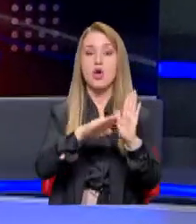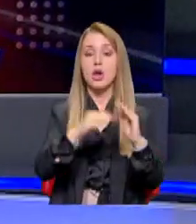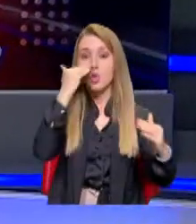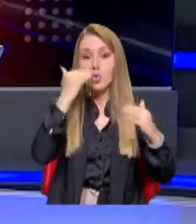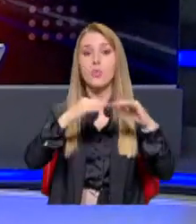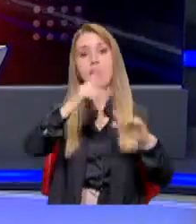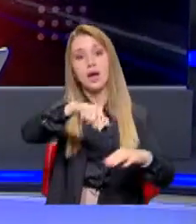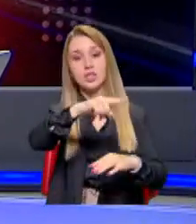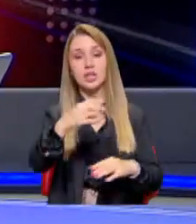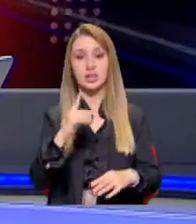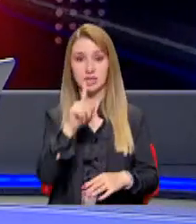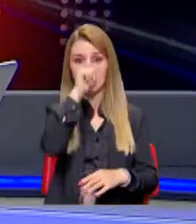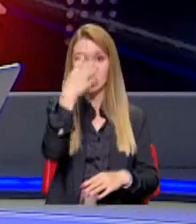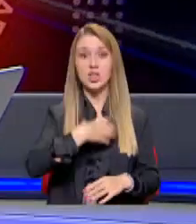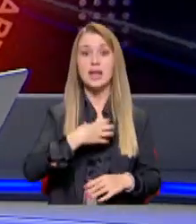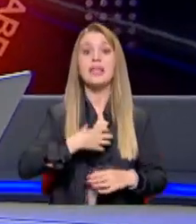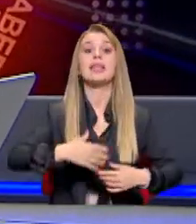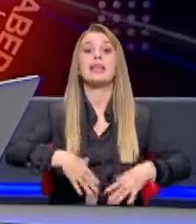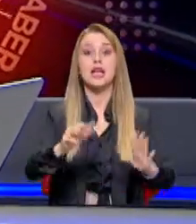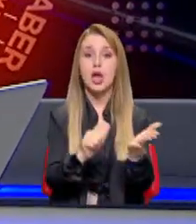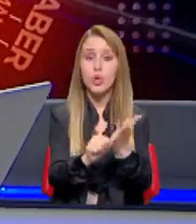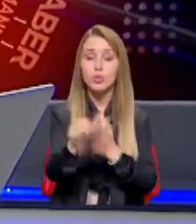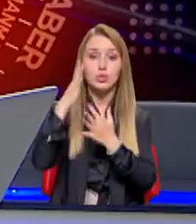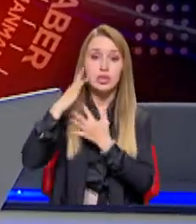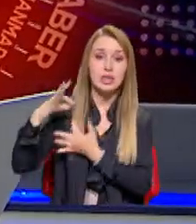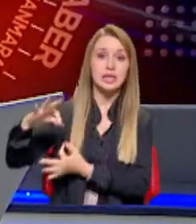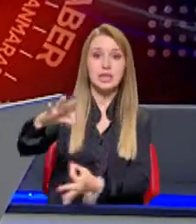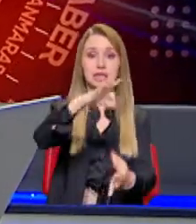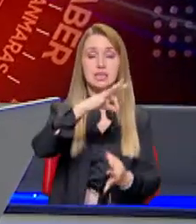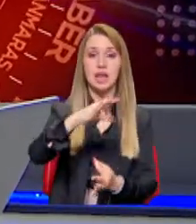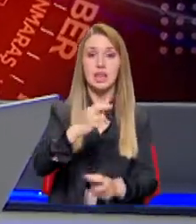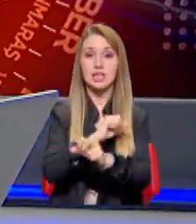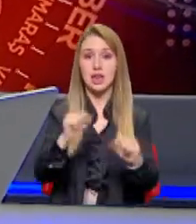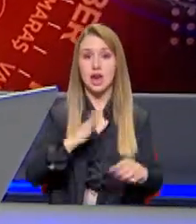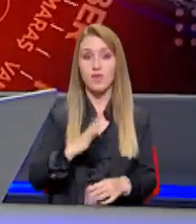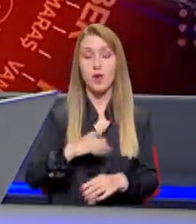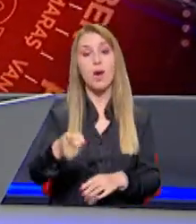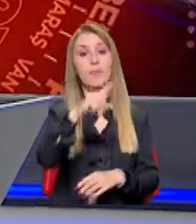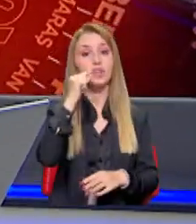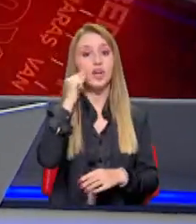uymayan insanlar sadece kendi canlarında yakmıyorlar bazen kendilerine hiçbir şey olmuyor ama başka canları yak